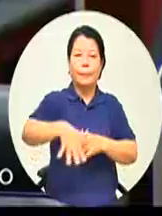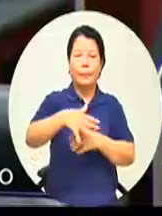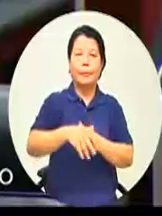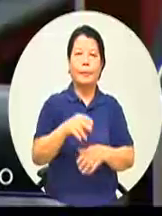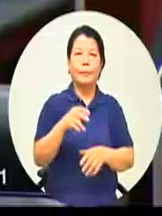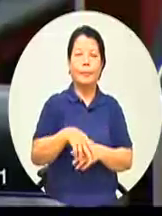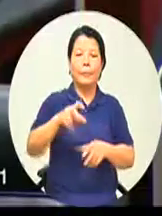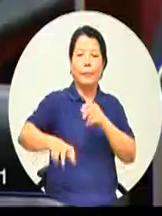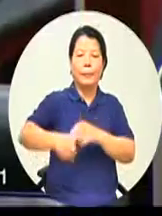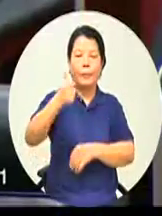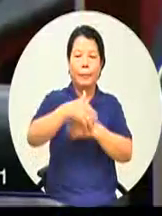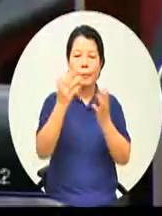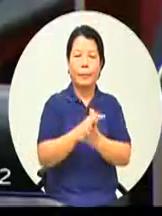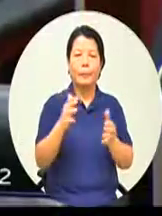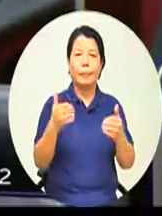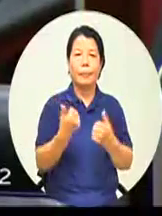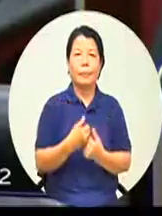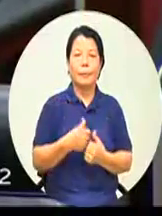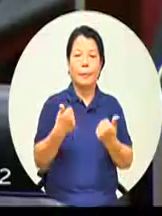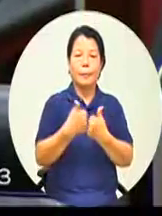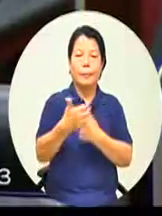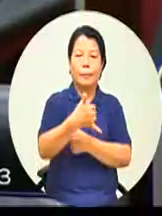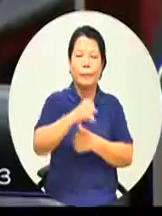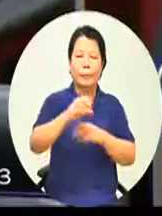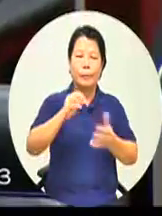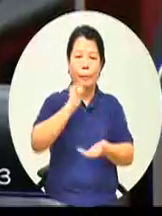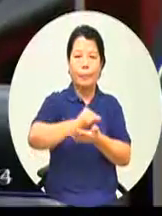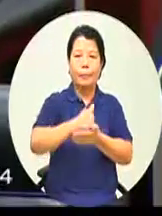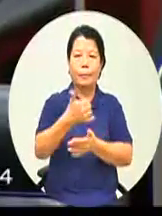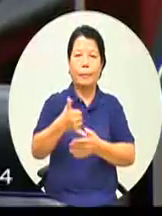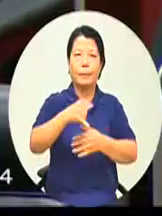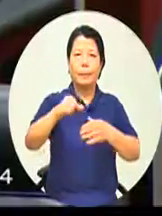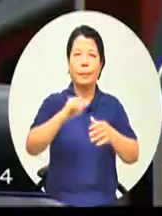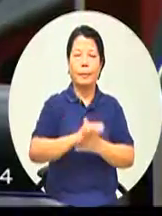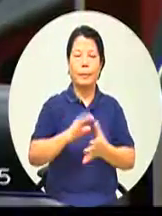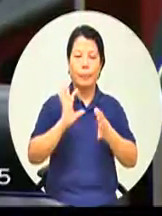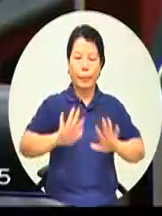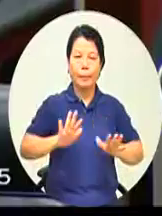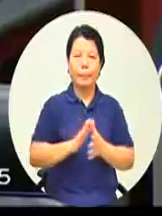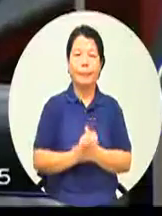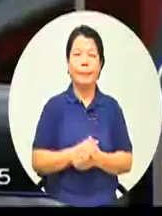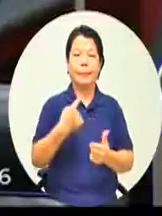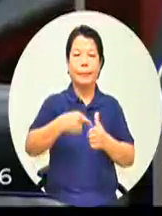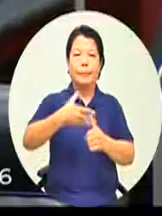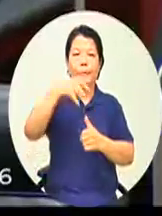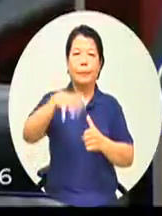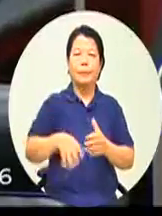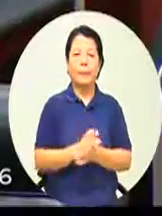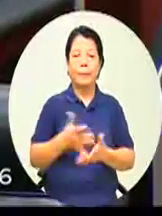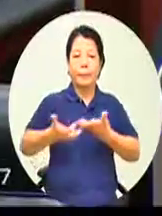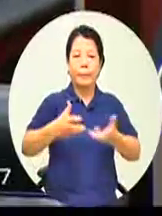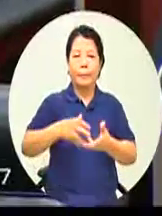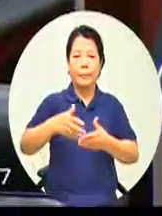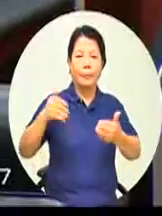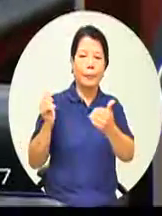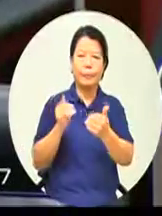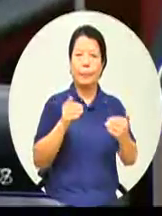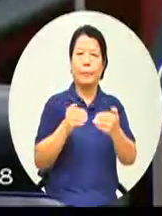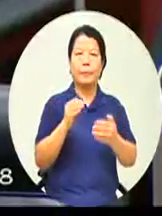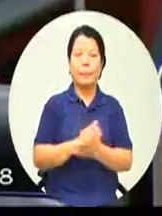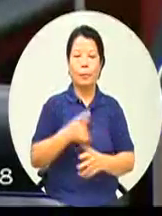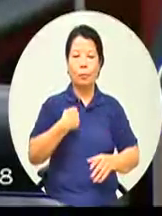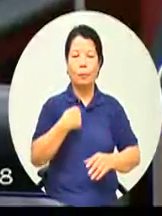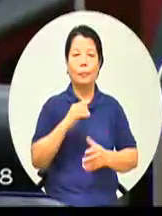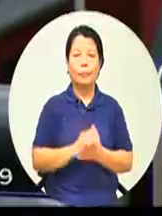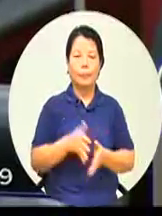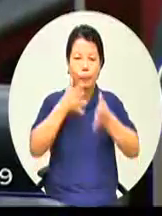以及议员同仁，还有媒体女士先生，有关今天的教育部门的业务质询哈，那本席